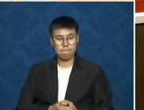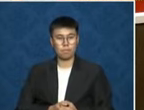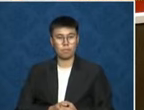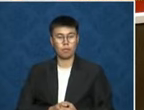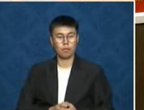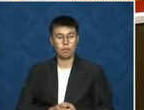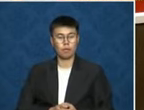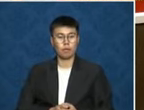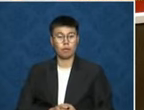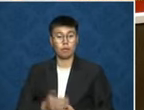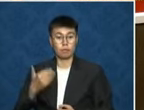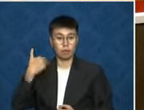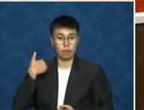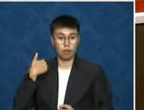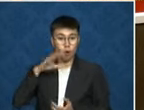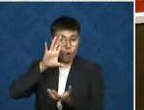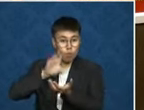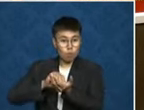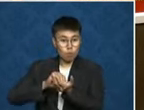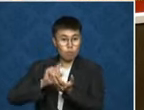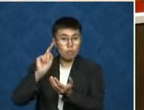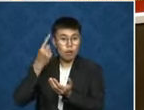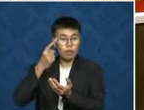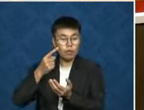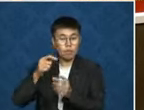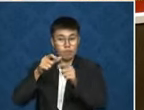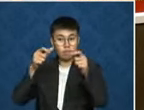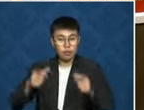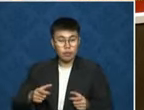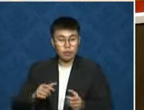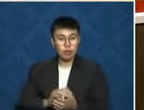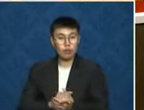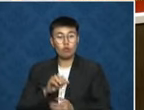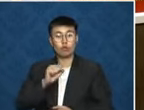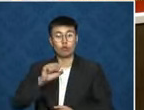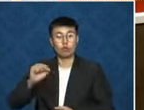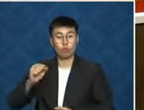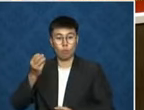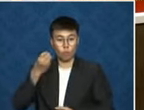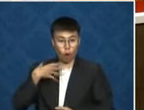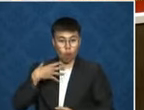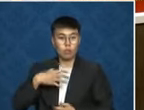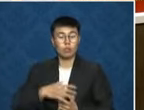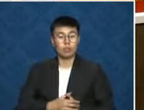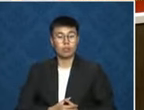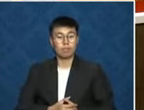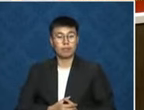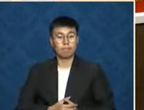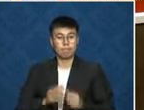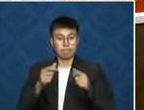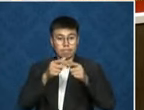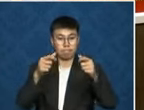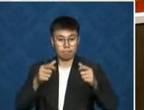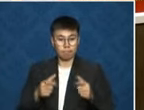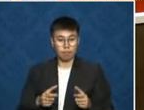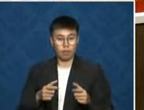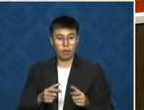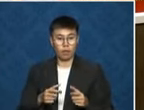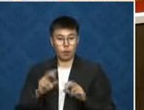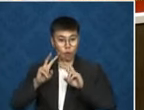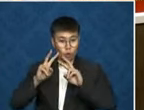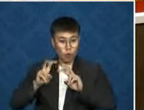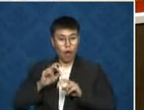ท่านประธานครับมีข้อมูลรายงานนะครับเมื่อกี้ท่านสมาเพื่อนสมาชิกก็ได้เกริ่นขึ้นมาแล้วนะครับเป็นรายงานของการศึกษาของ